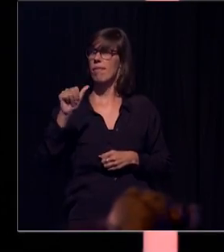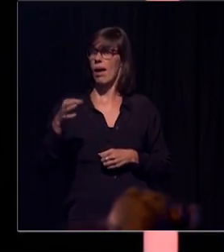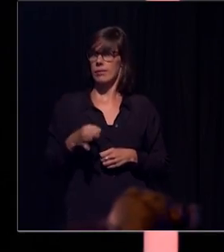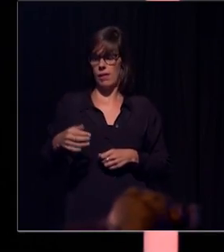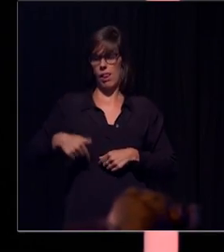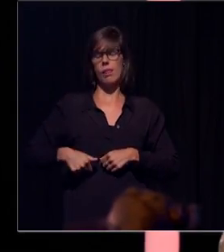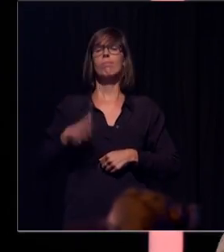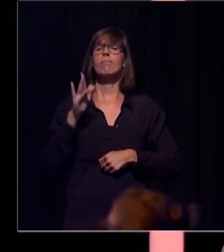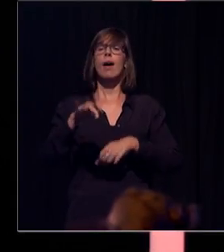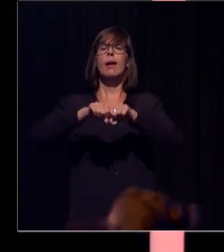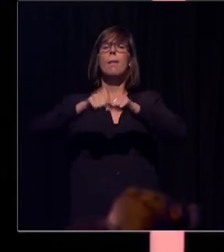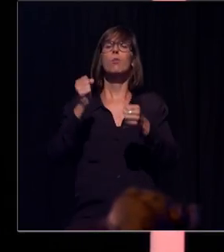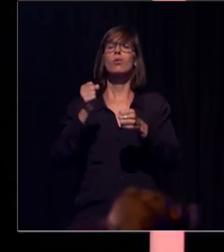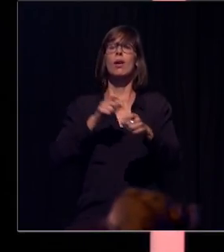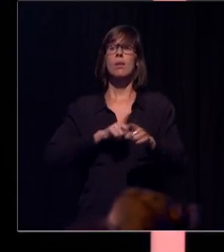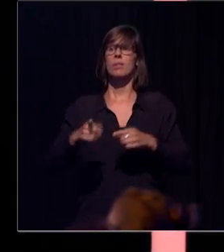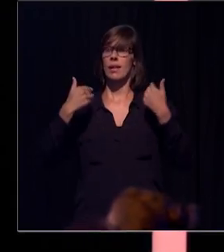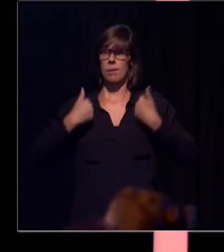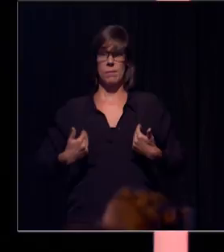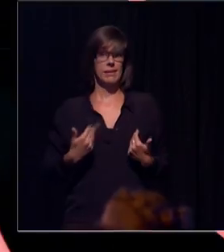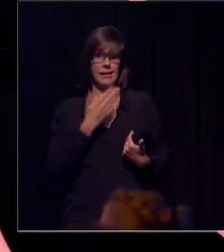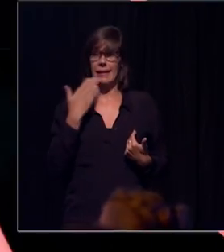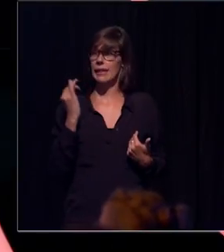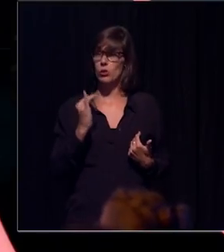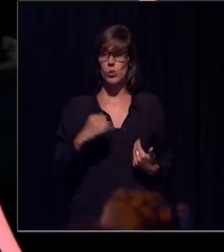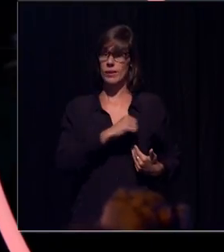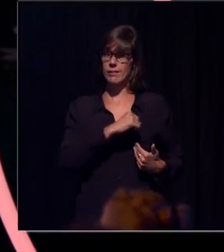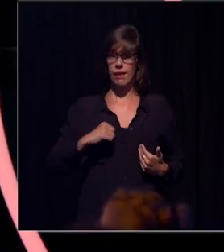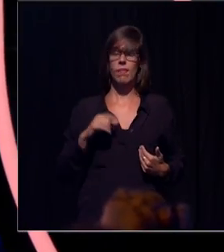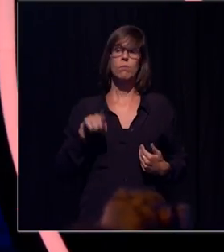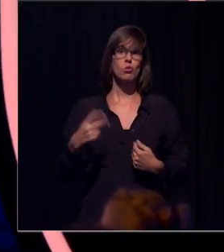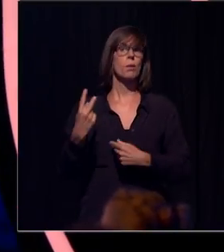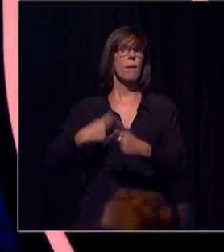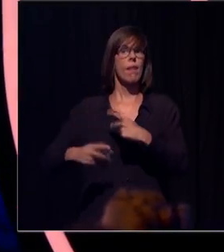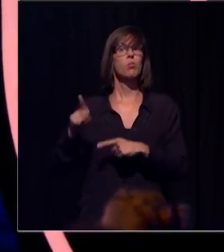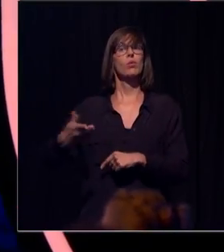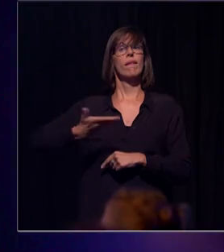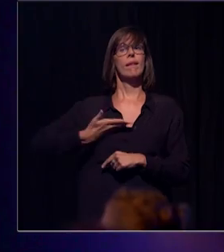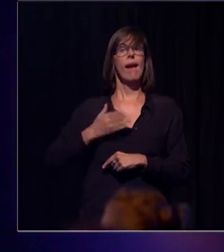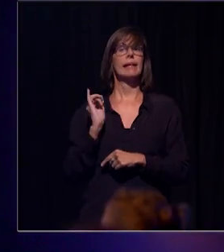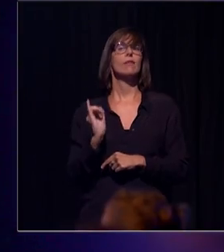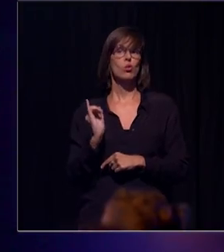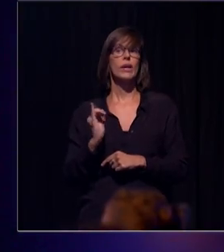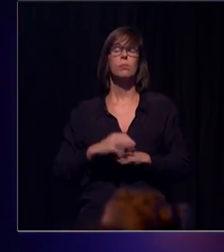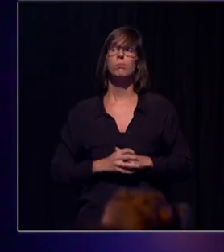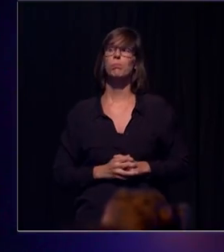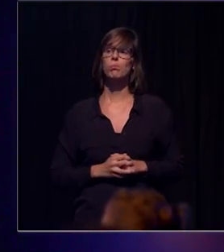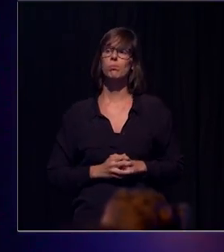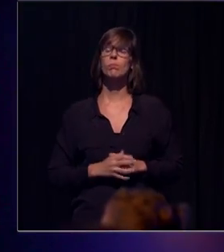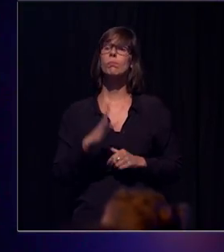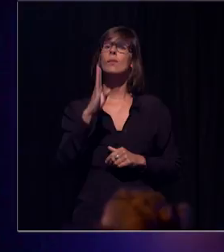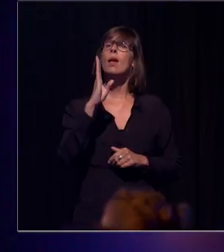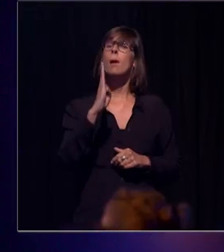-cel. En die wordt stuk gemaakt. En dus die mensen hebben geen eigen insuline meer en moeten behandeld worden met insuline.